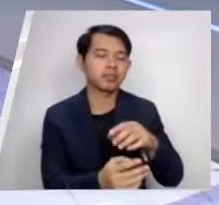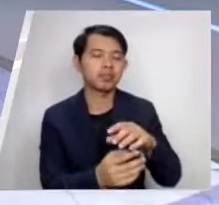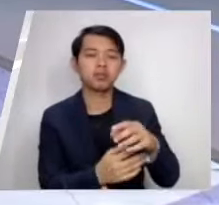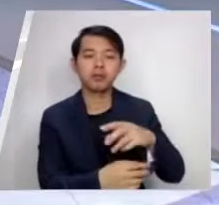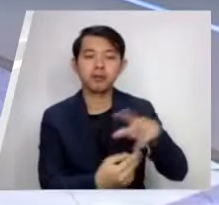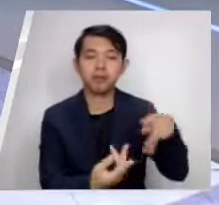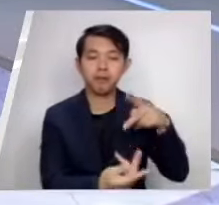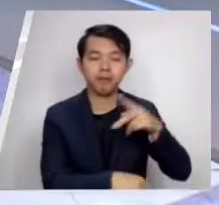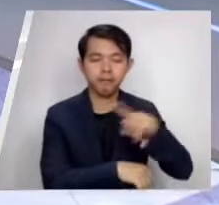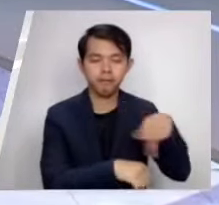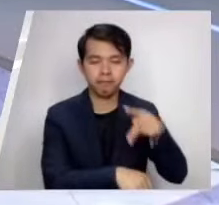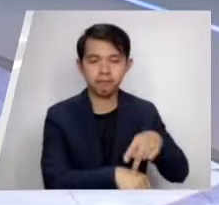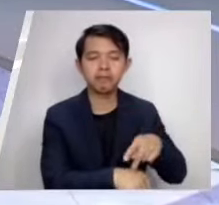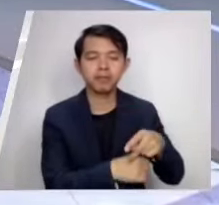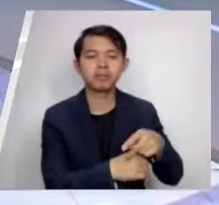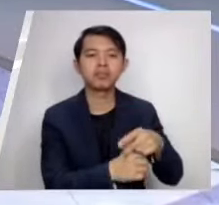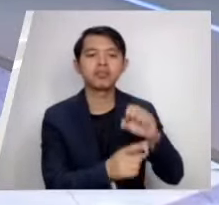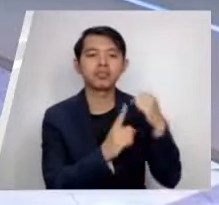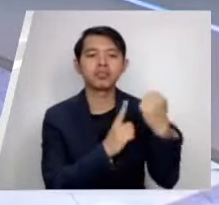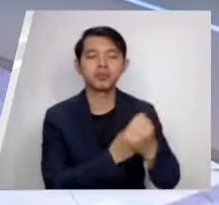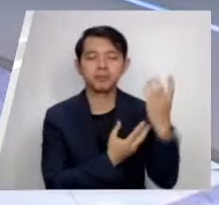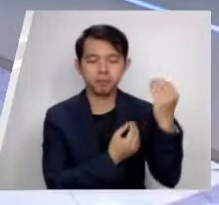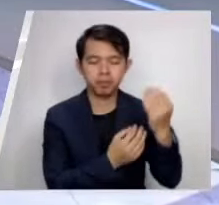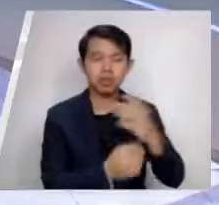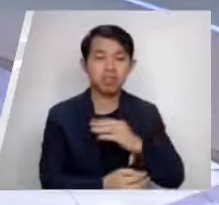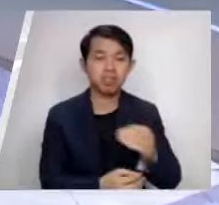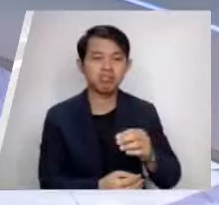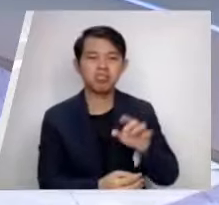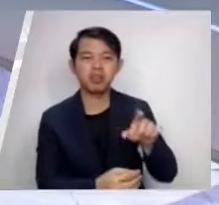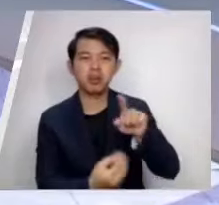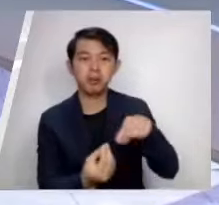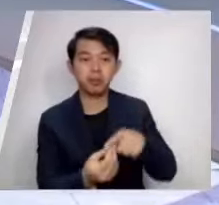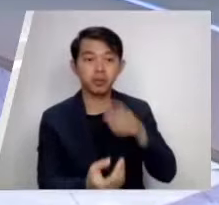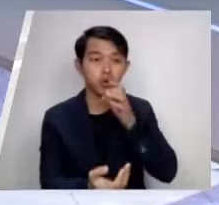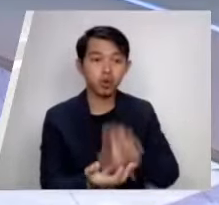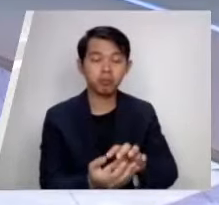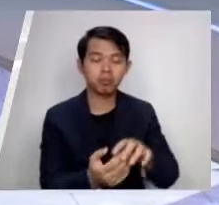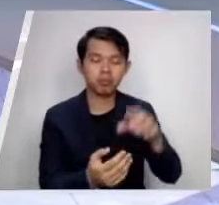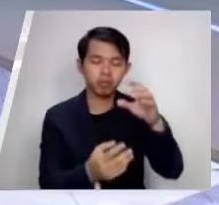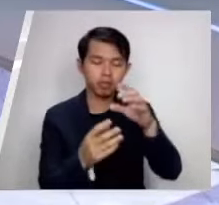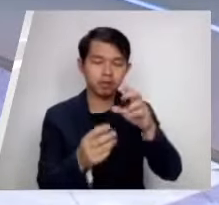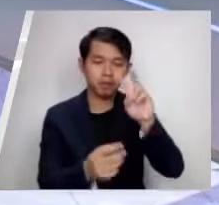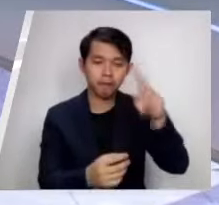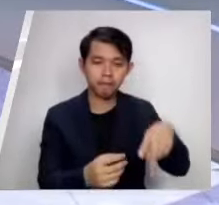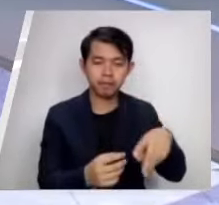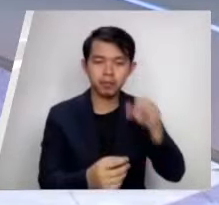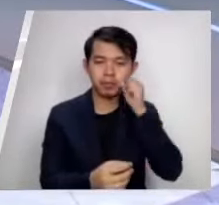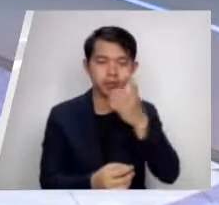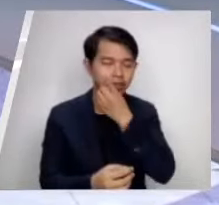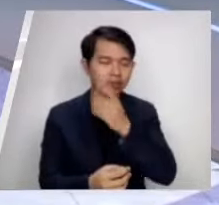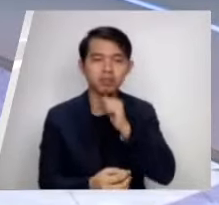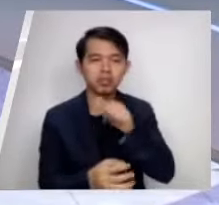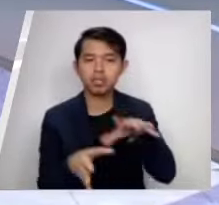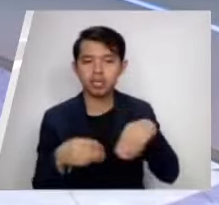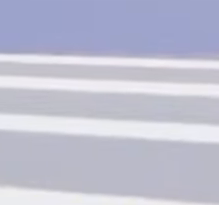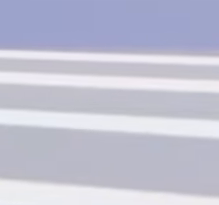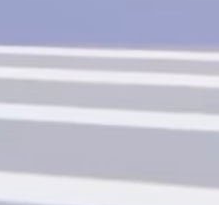pahayag ni Vice President Sara Duterte na hindi na siya tatanggap ng pwesto sa gabinete. Saksi si Raffy